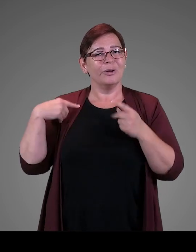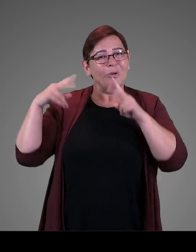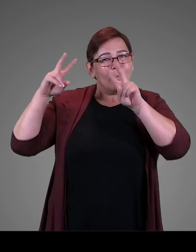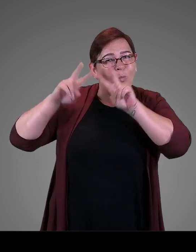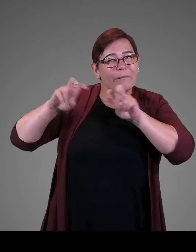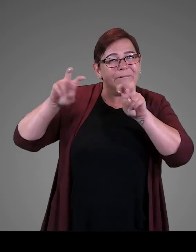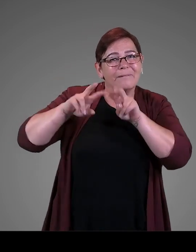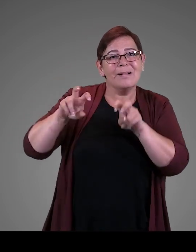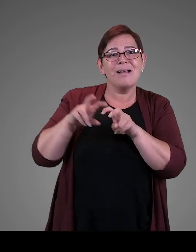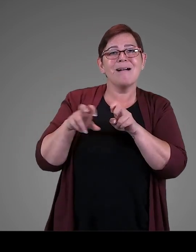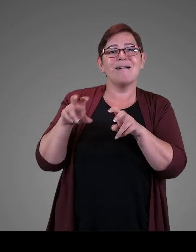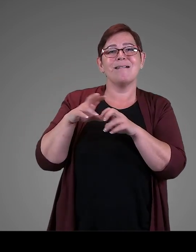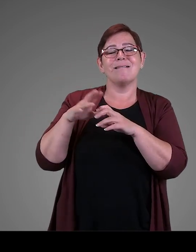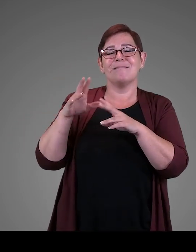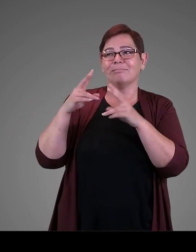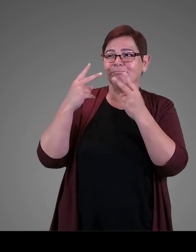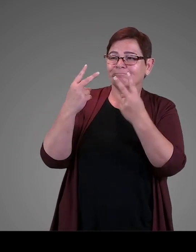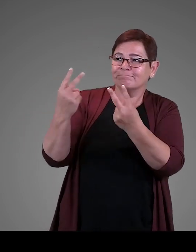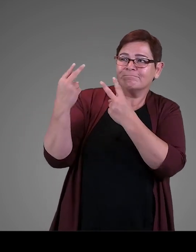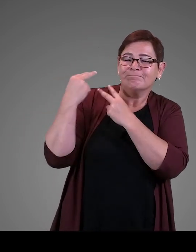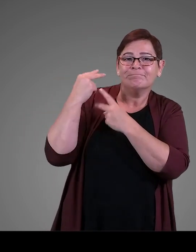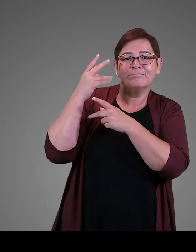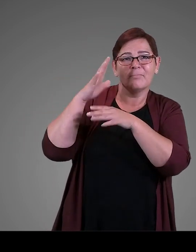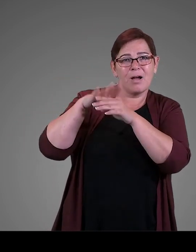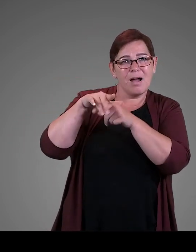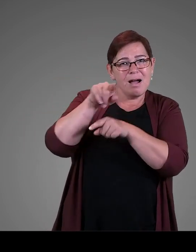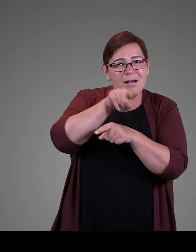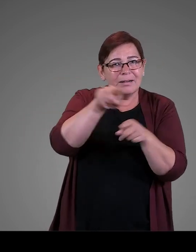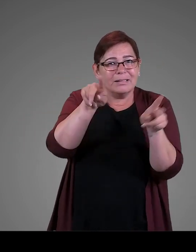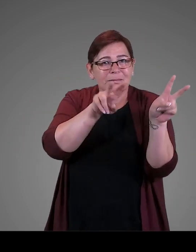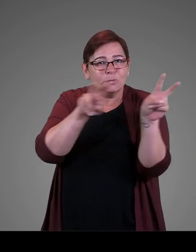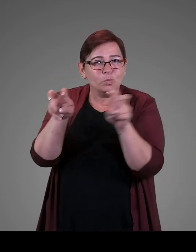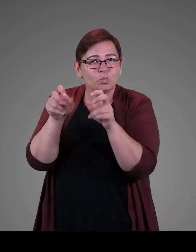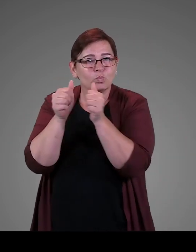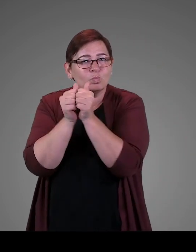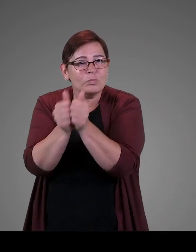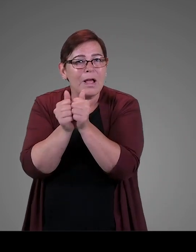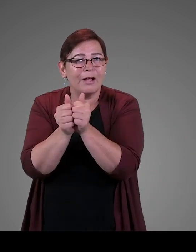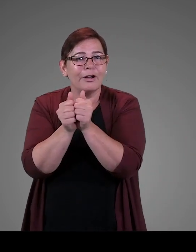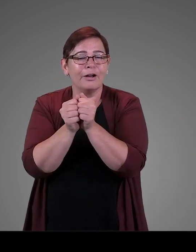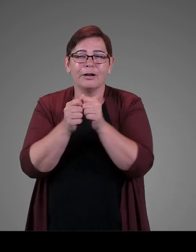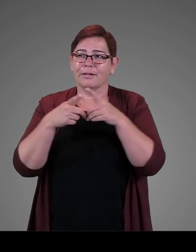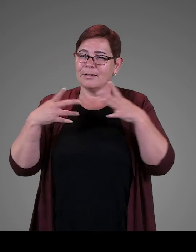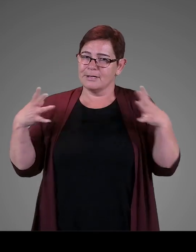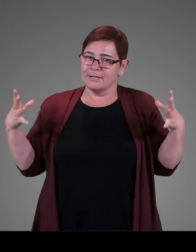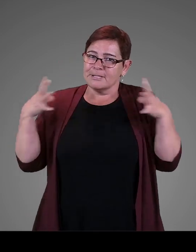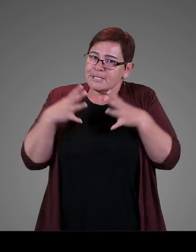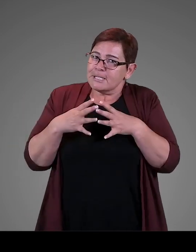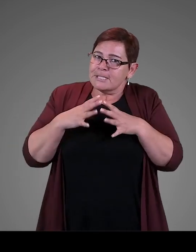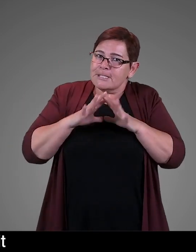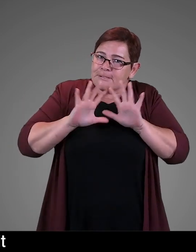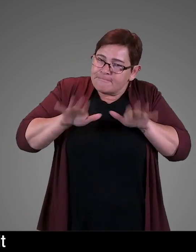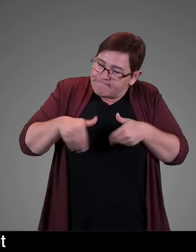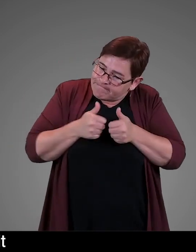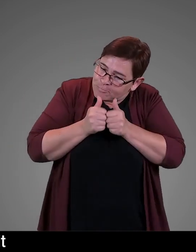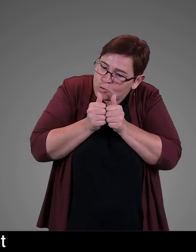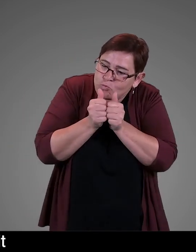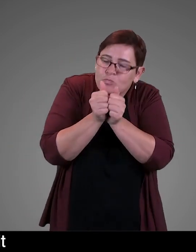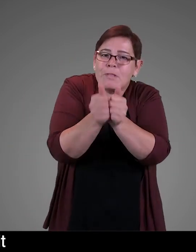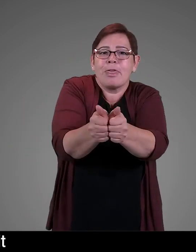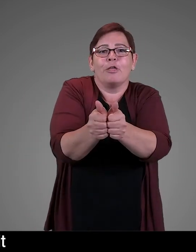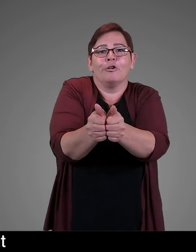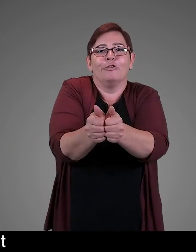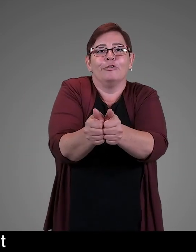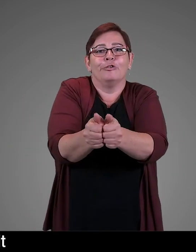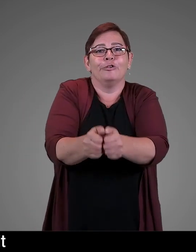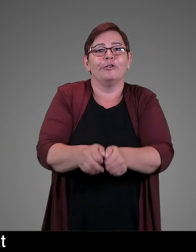Puis, je le vois comme aussi une force qui peut être collective, parce qu'on on est un centre d'artistes,